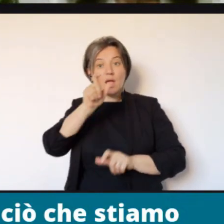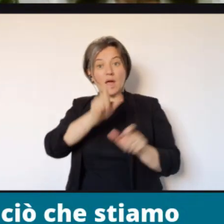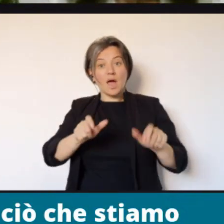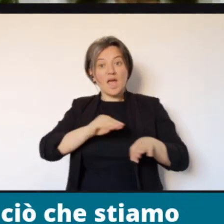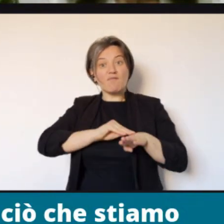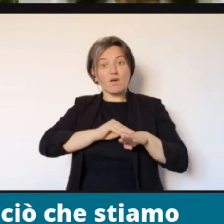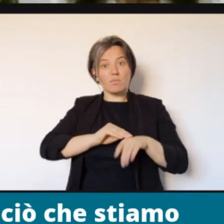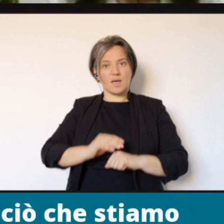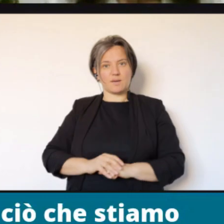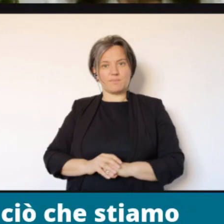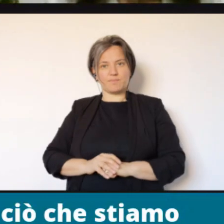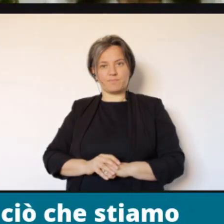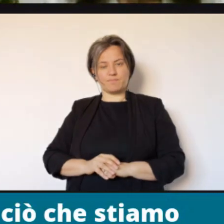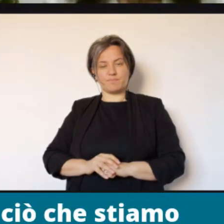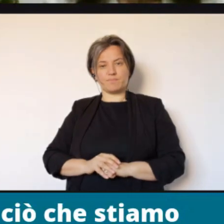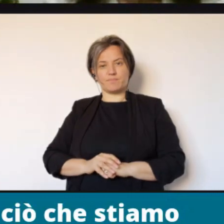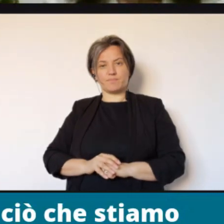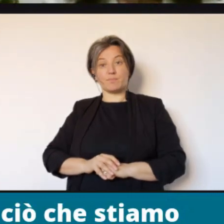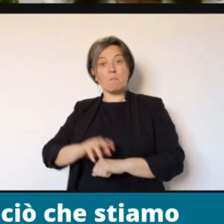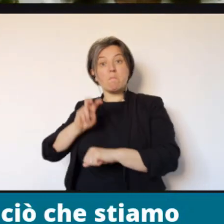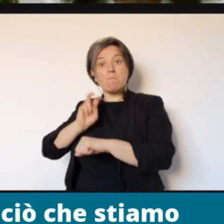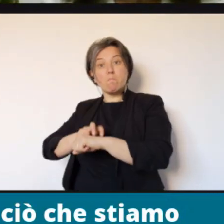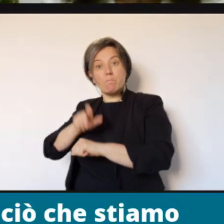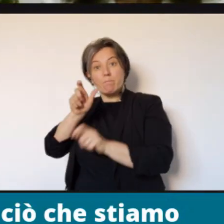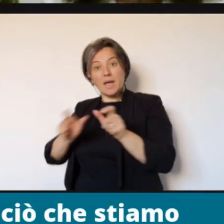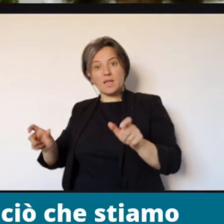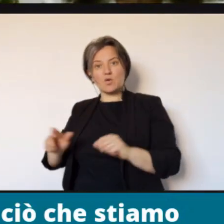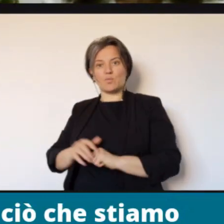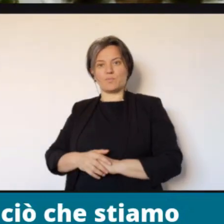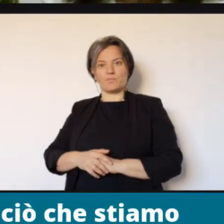Infermieri, medici,